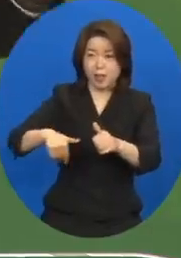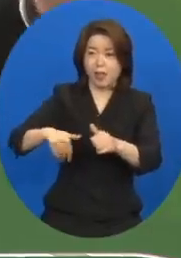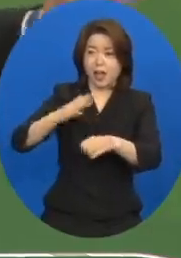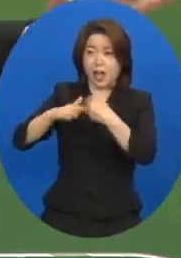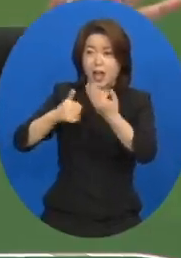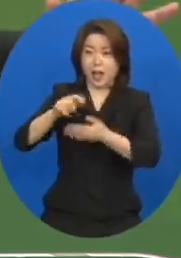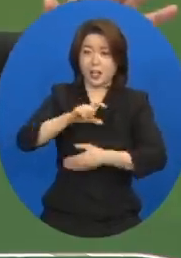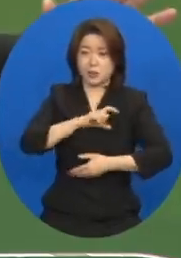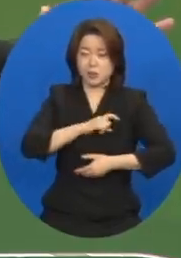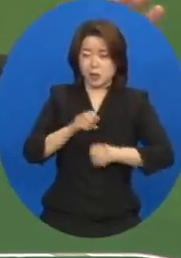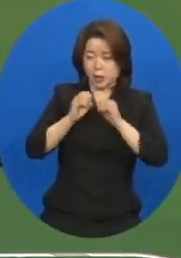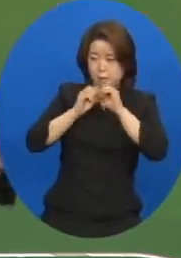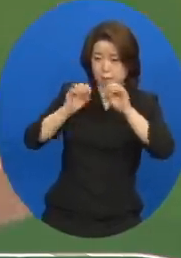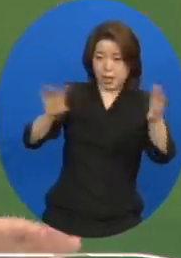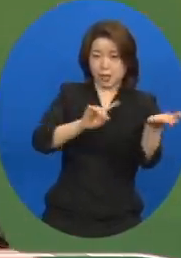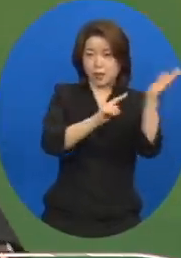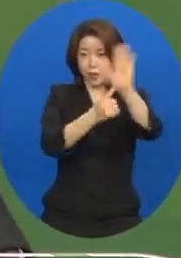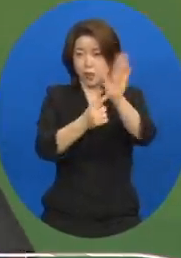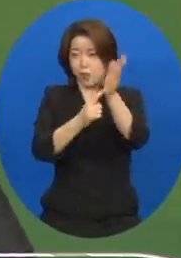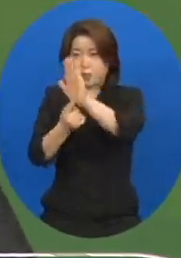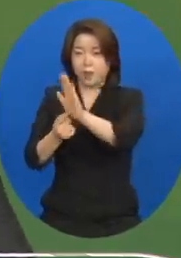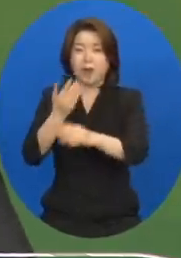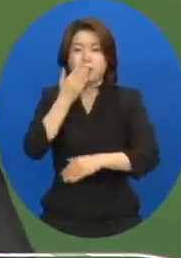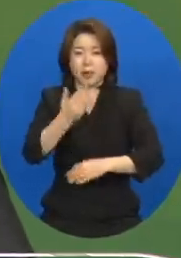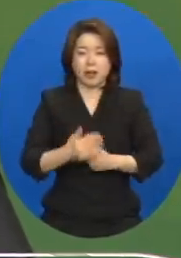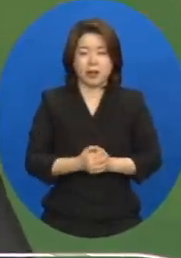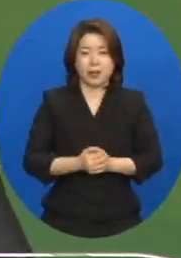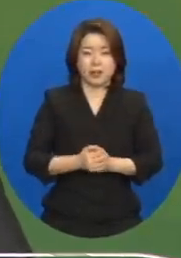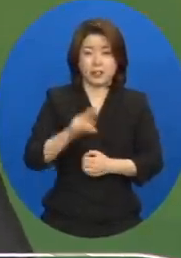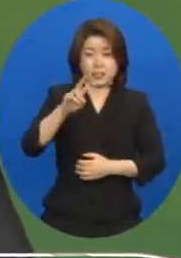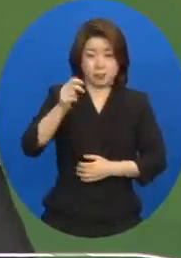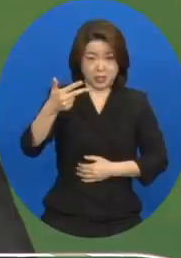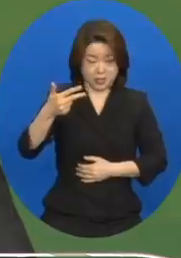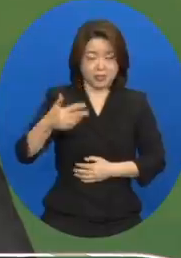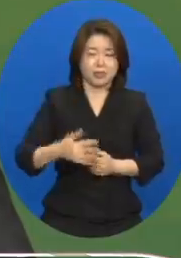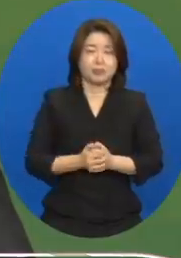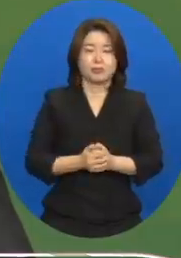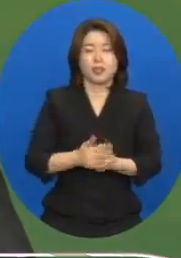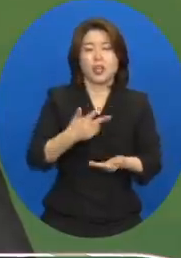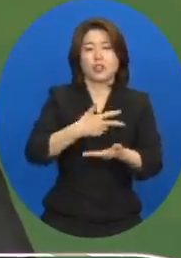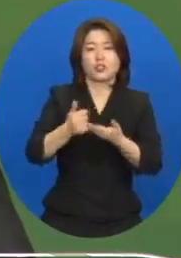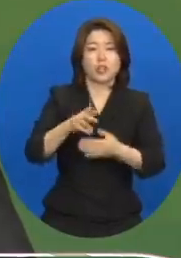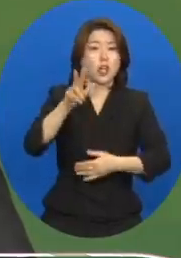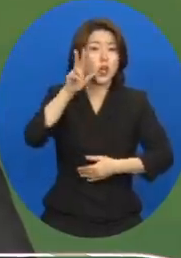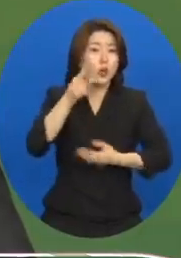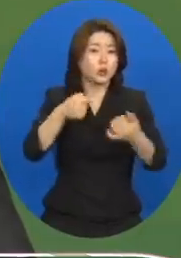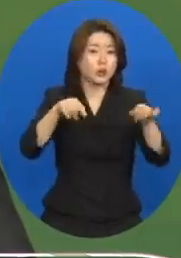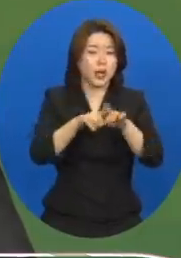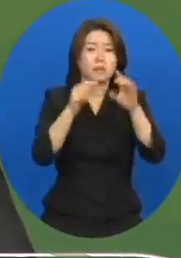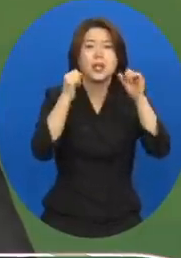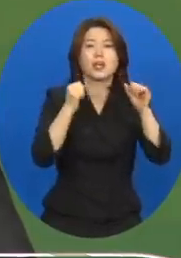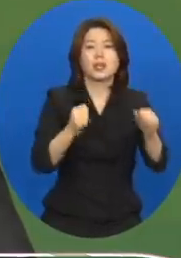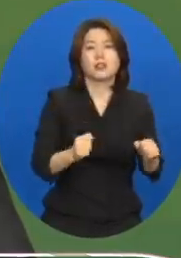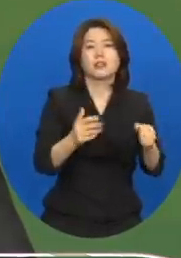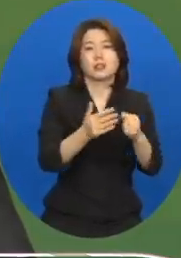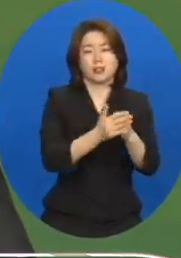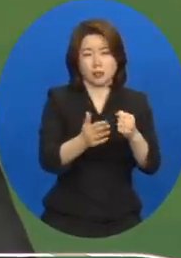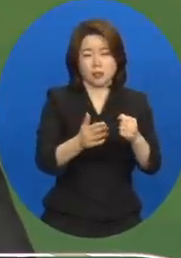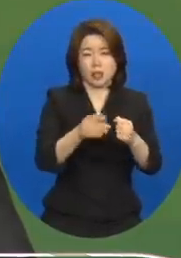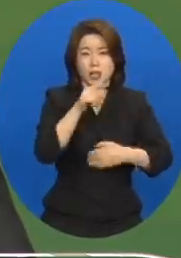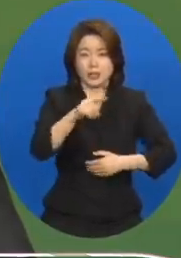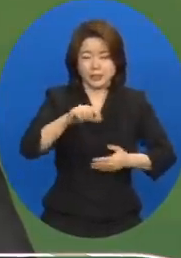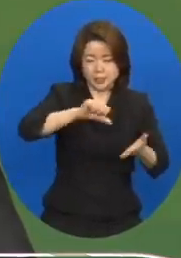많은 사람들에게 드러나요. 27절 말씀에 주님께서 여호수아와 함께 계셨으므로